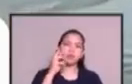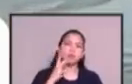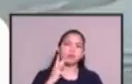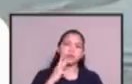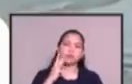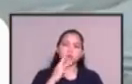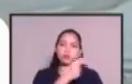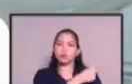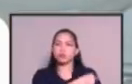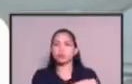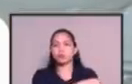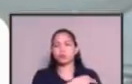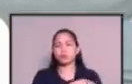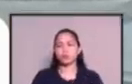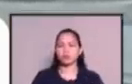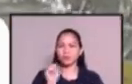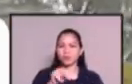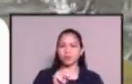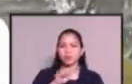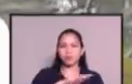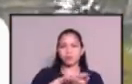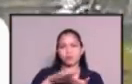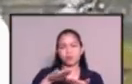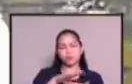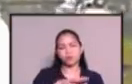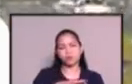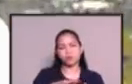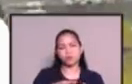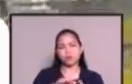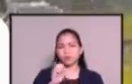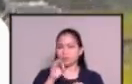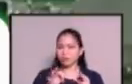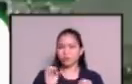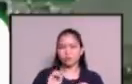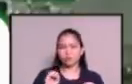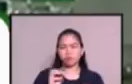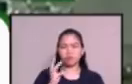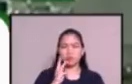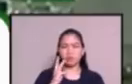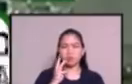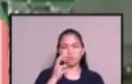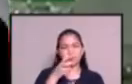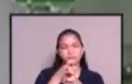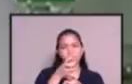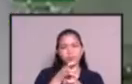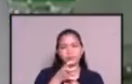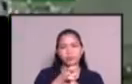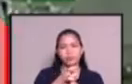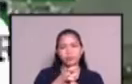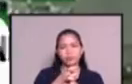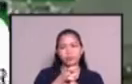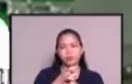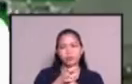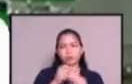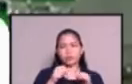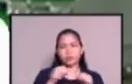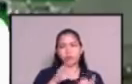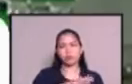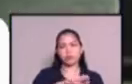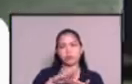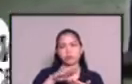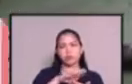sa ospital. Kailangan malinis palagi. Kung wala kang tubig, mahihirapan tayong mapanatili yung